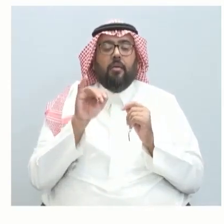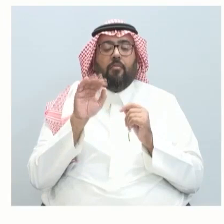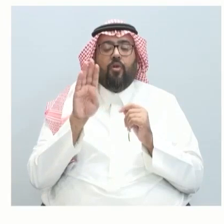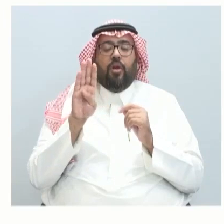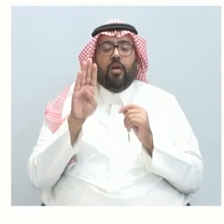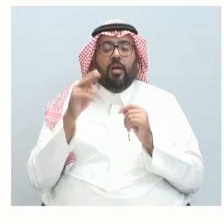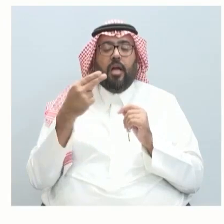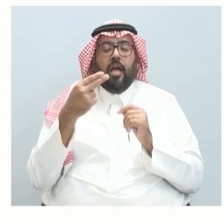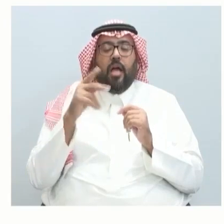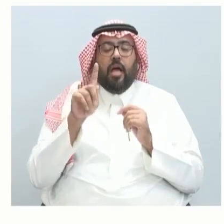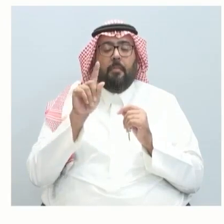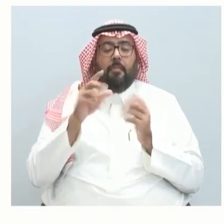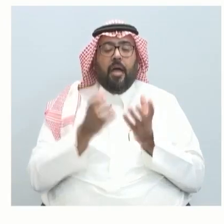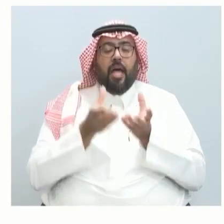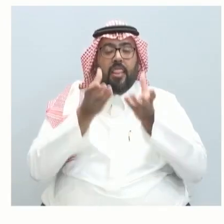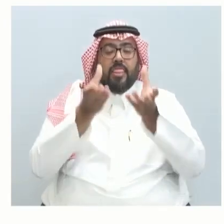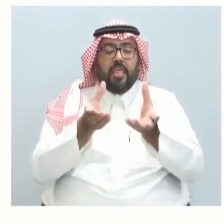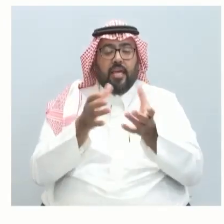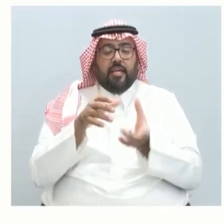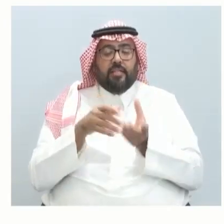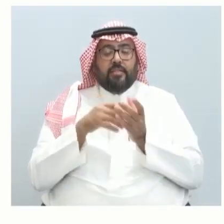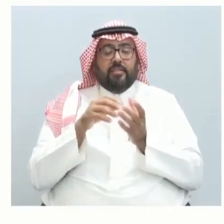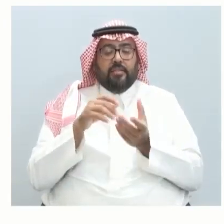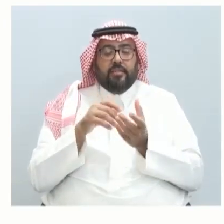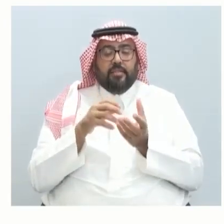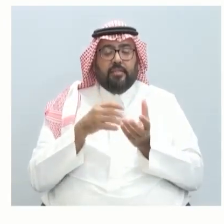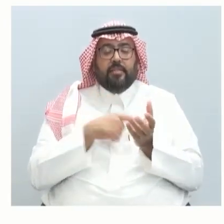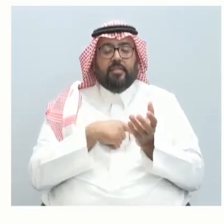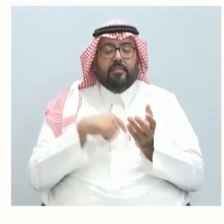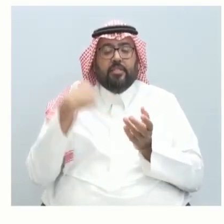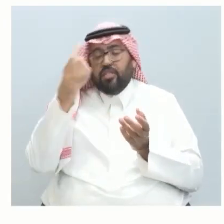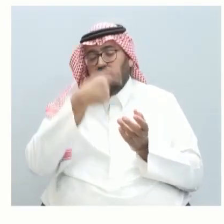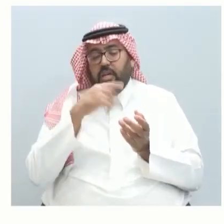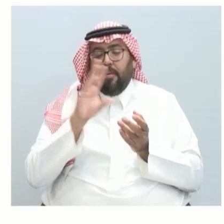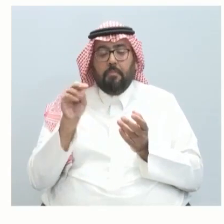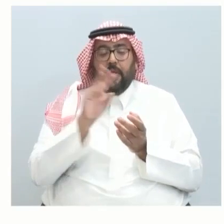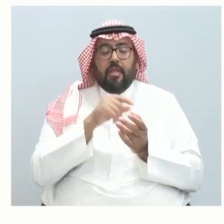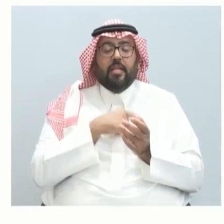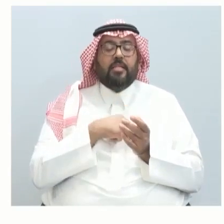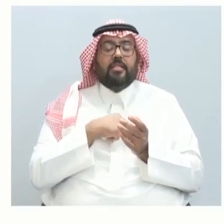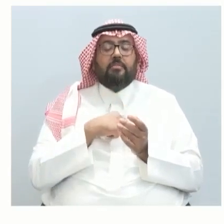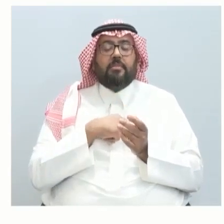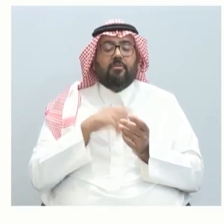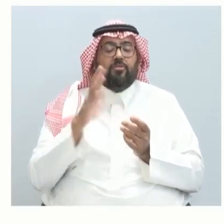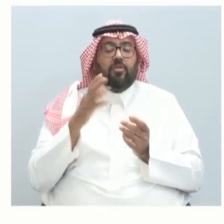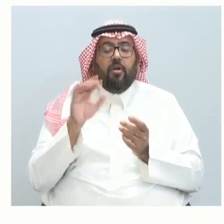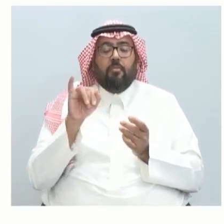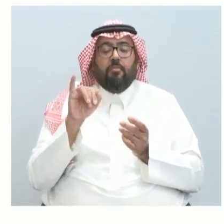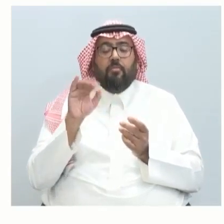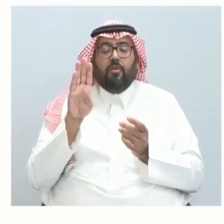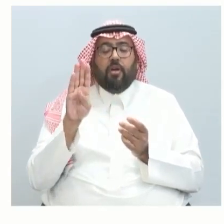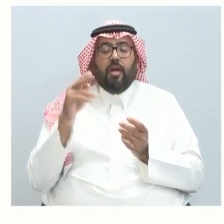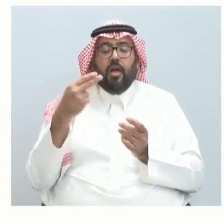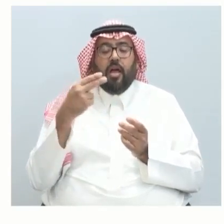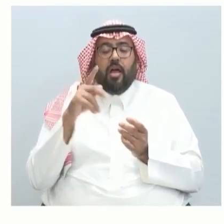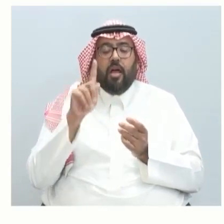المجسم هديه الهديه او علبه الهديه لها نفس الشكل وماذا نطلق على اسمها هذا الشكل ابنائي وبناتي